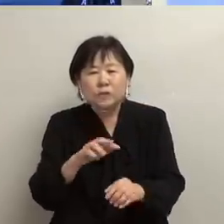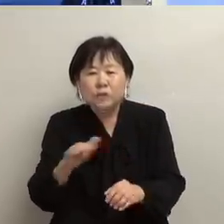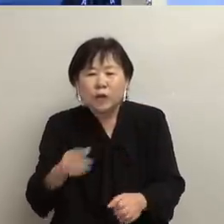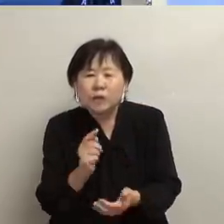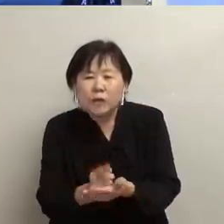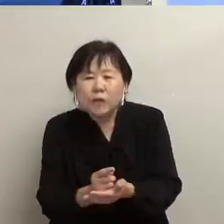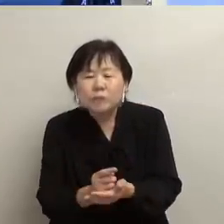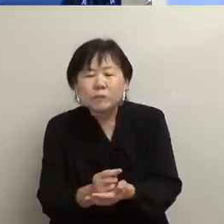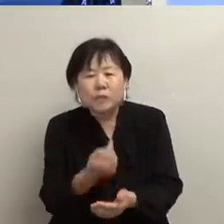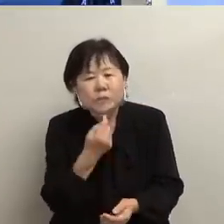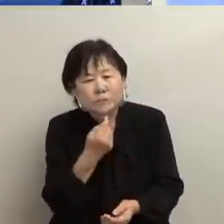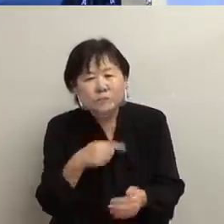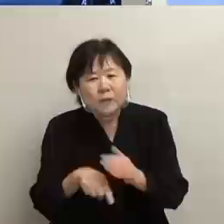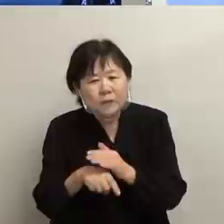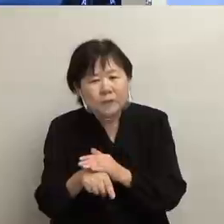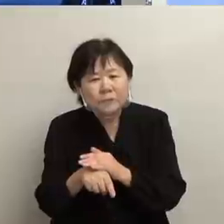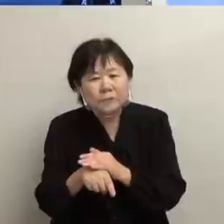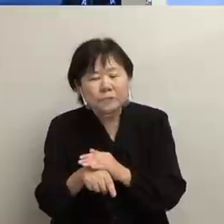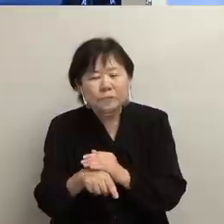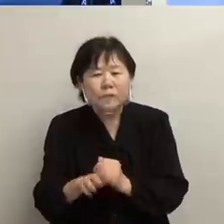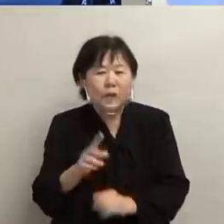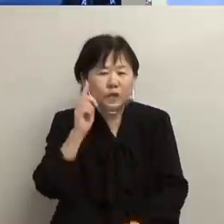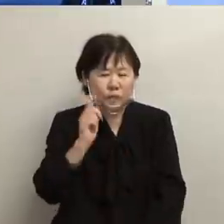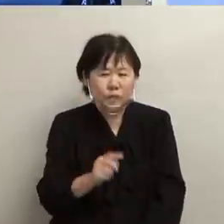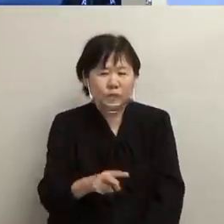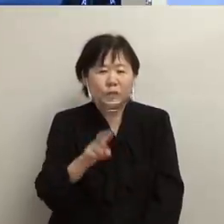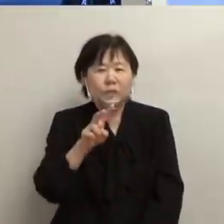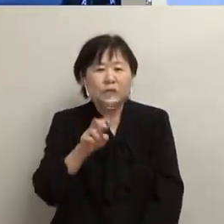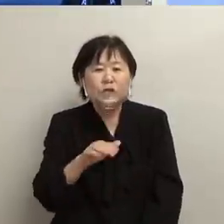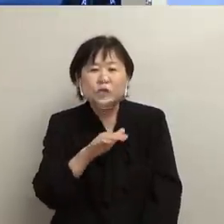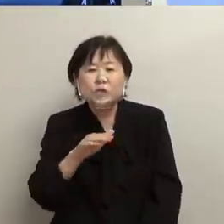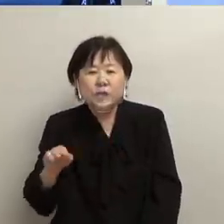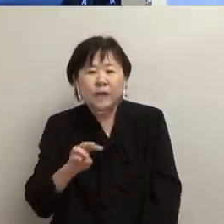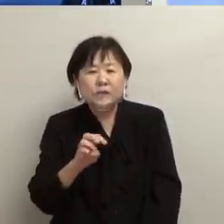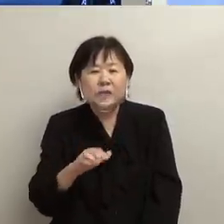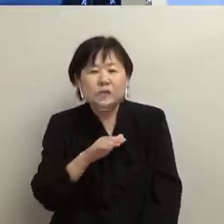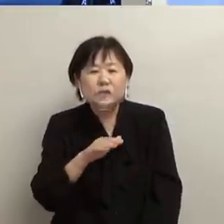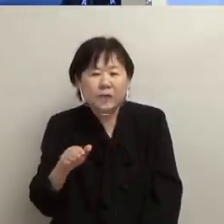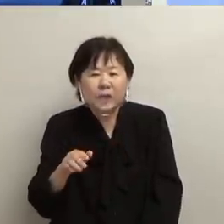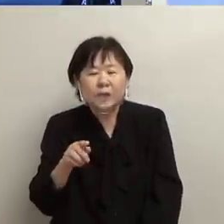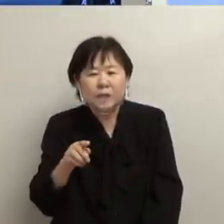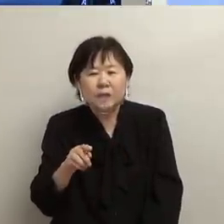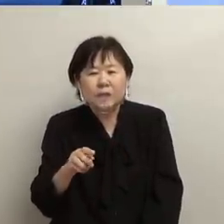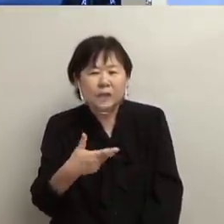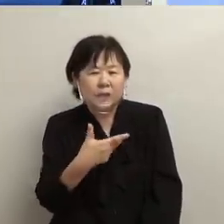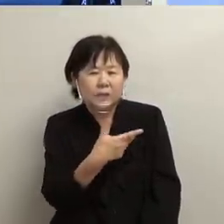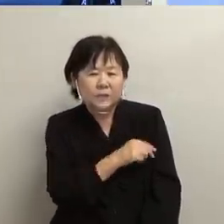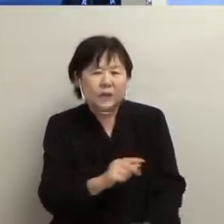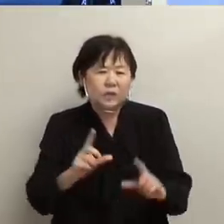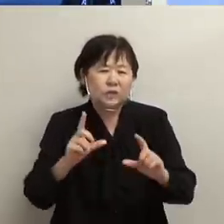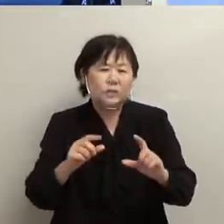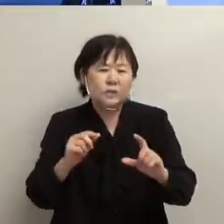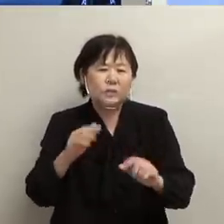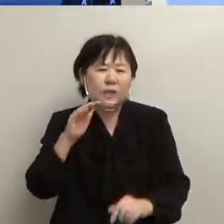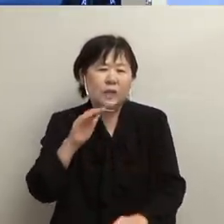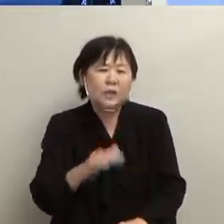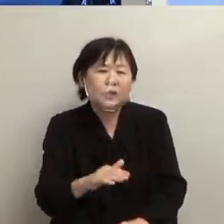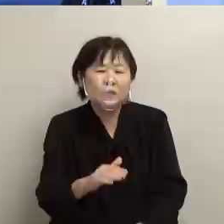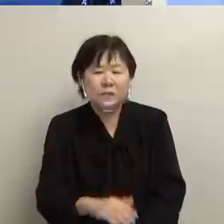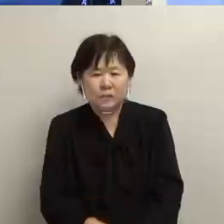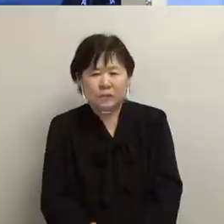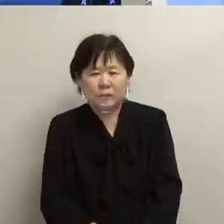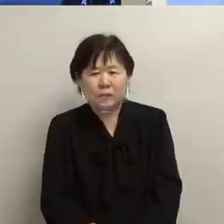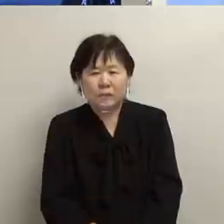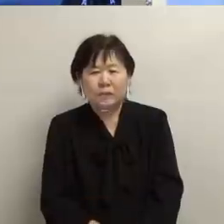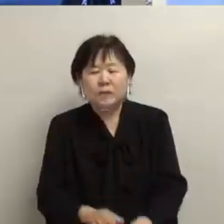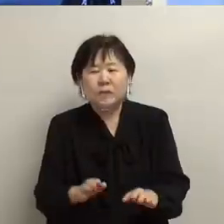のは必ず出てくると思うんですけども20代30代の方々が一番やっぱり接種率が低くてこの間でかなり急激